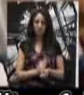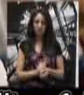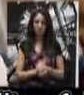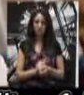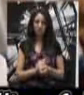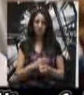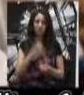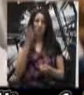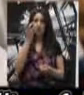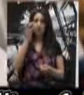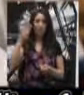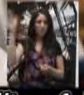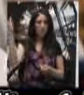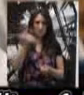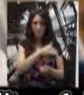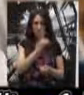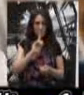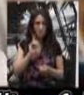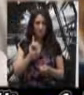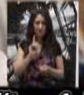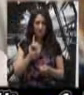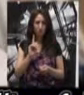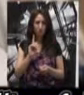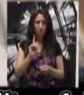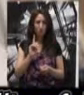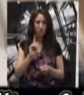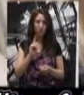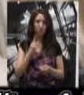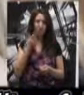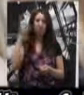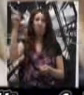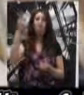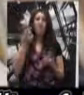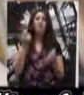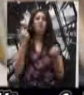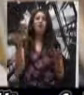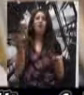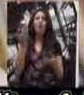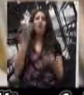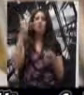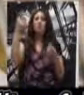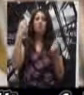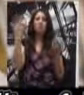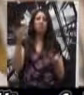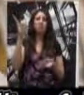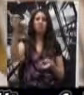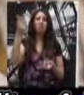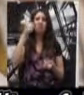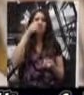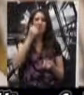هو ما حاولش حتى يكلمك يقول لك؟ هو غلبان، ما معهوش هيعمل ايه، ما غصب عنه